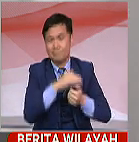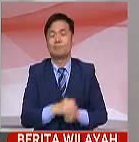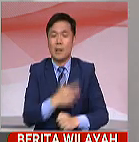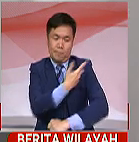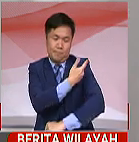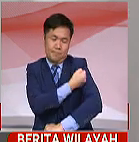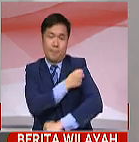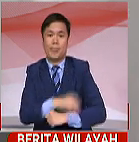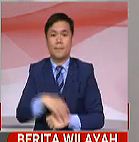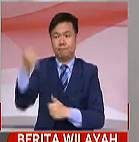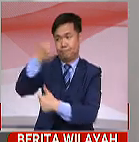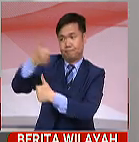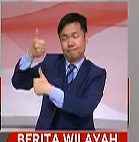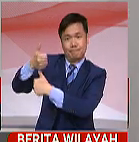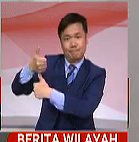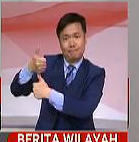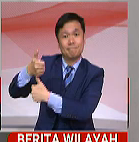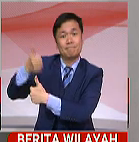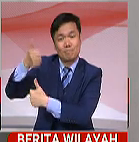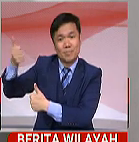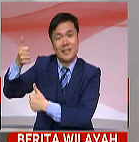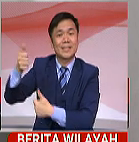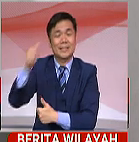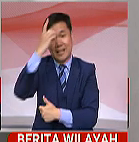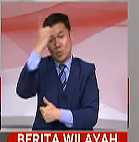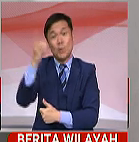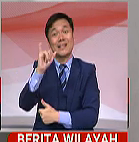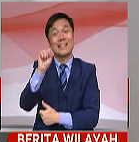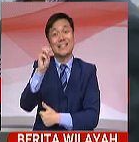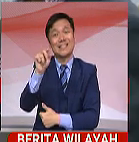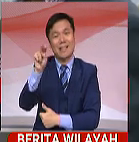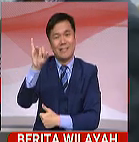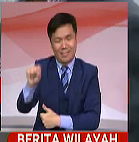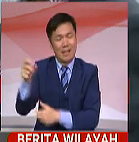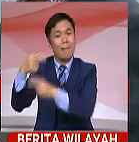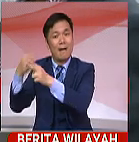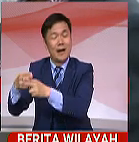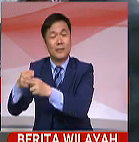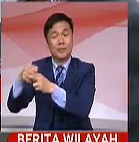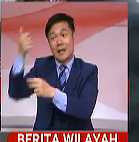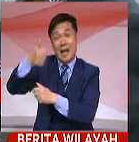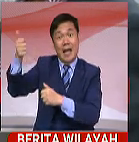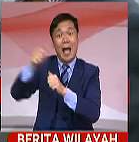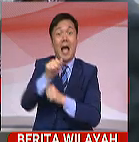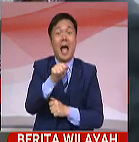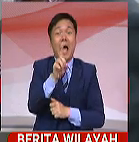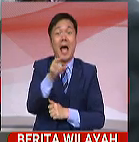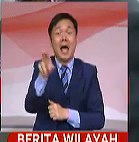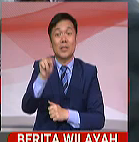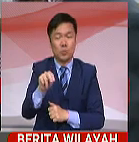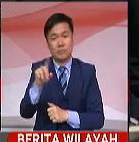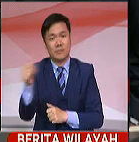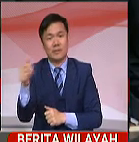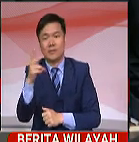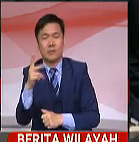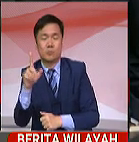Antaranya Pembantu Menteri Kerajaan Tempatan dan Perumahan Dato' Isnin Aliasni yang juga Adun Klias serta Adun Kemabuang Dato' Rubin